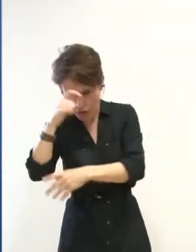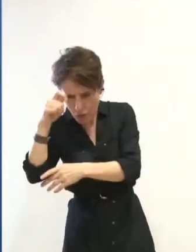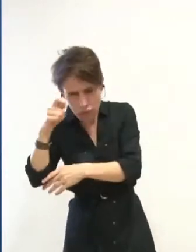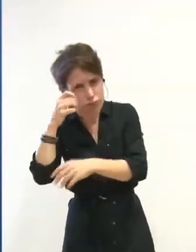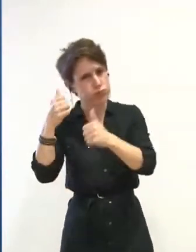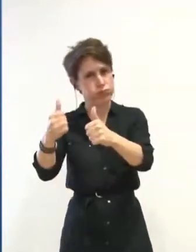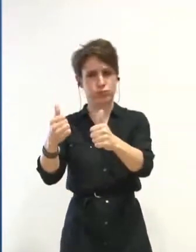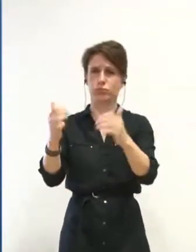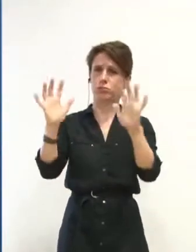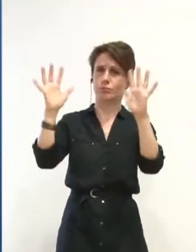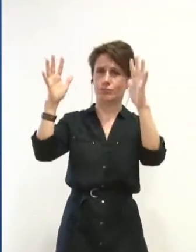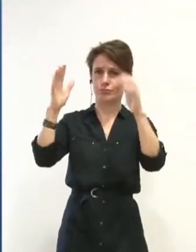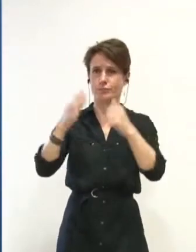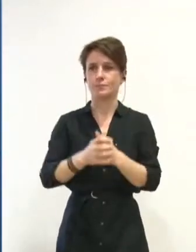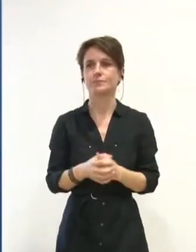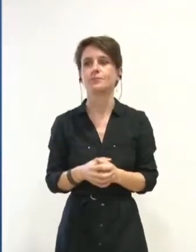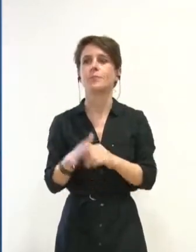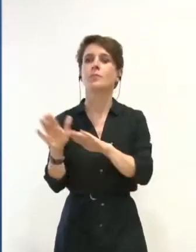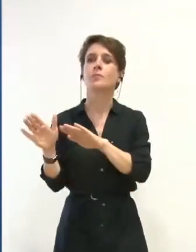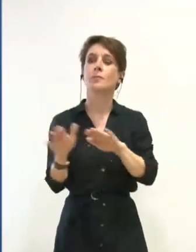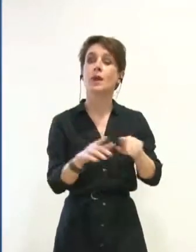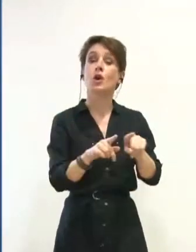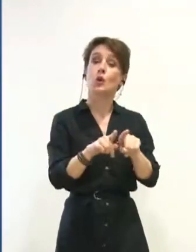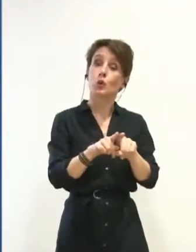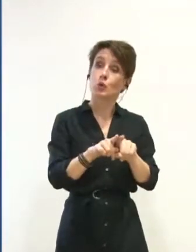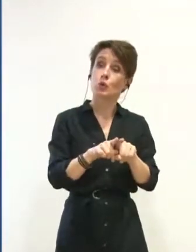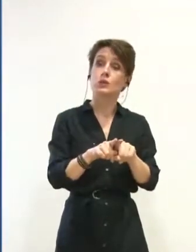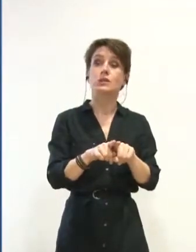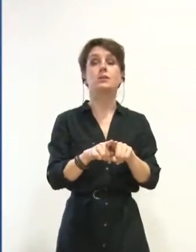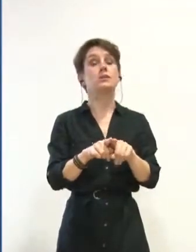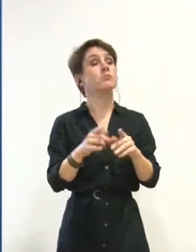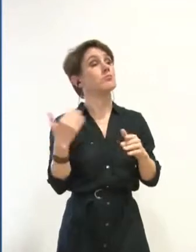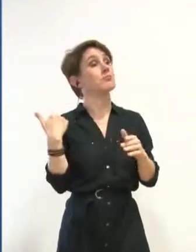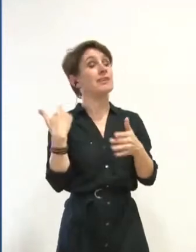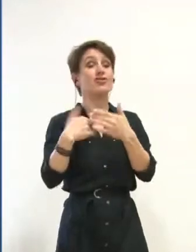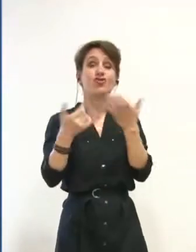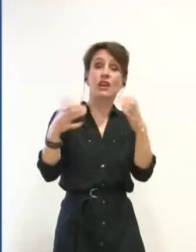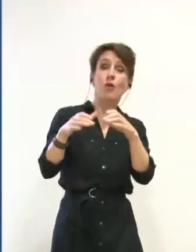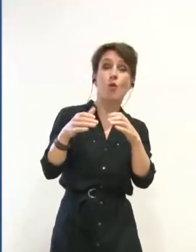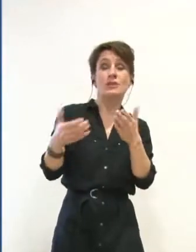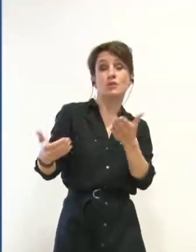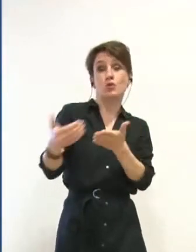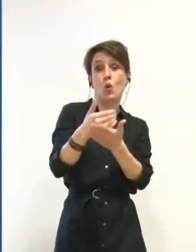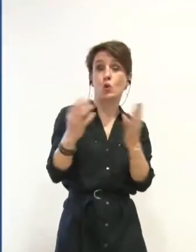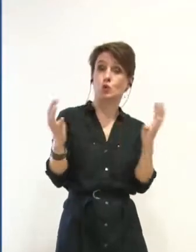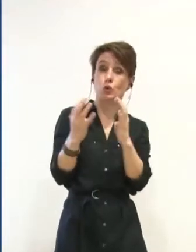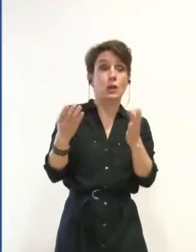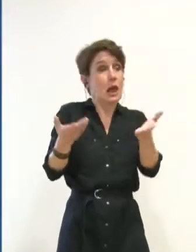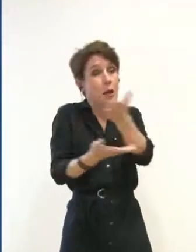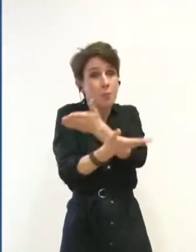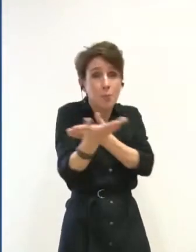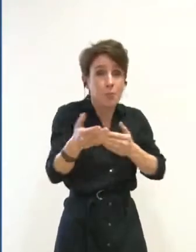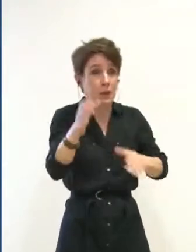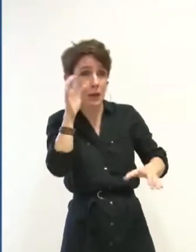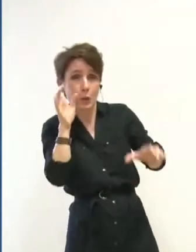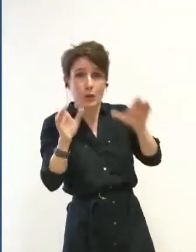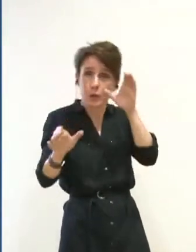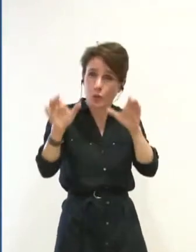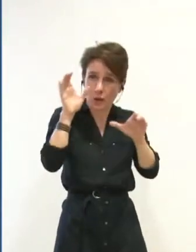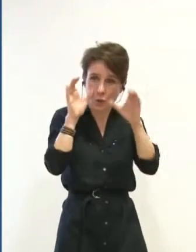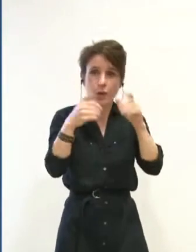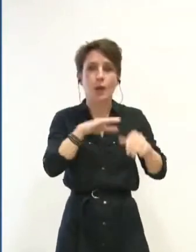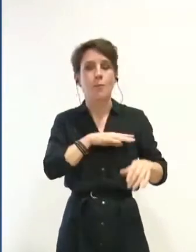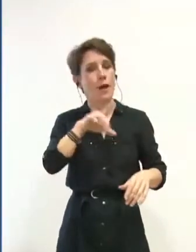également. Saluer également l'écoute et la qualité des échanges en commission ressources, rendus possibles par l'attention des deux coprésidents,